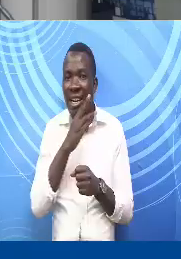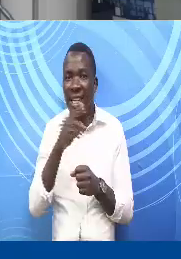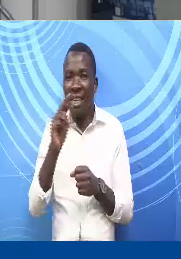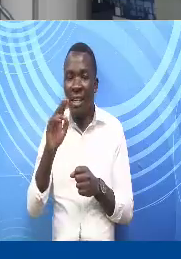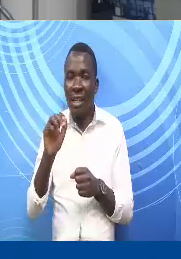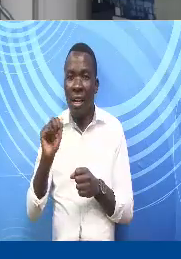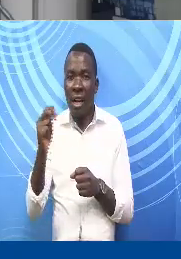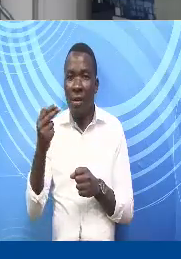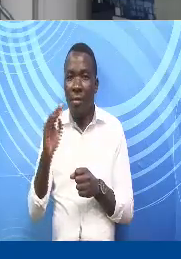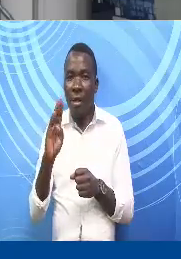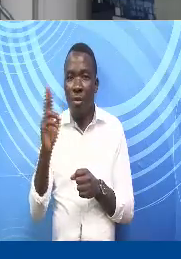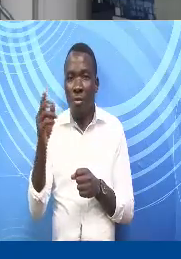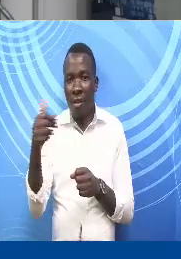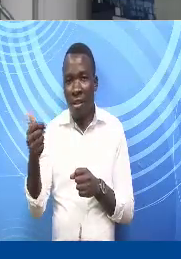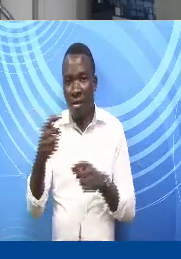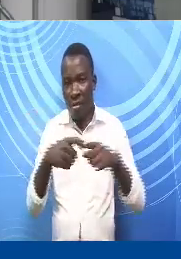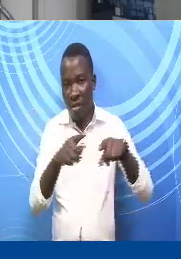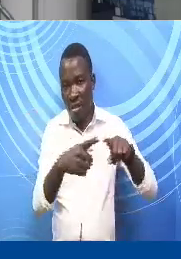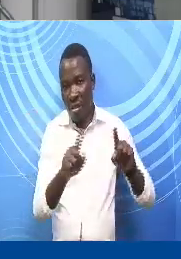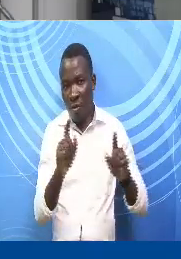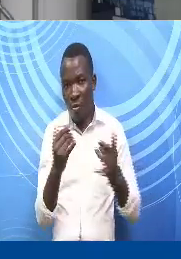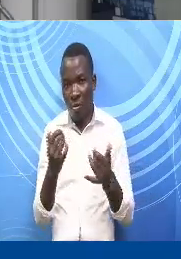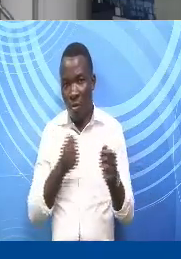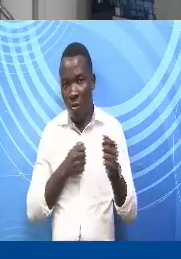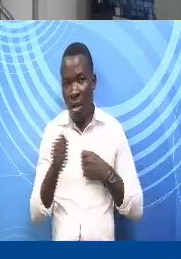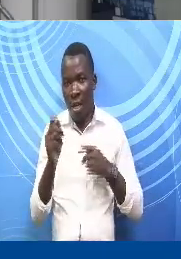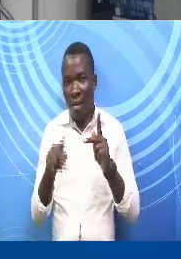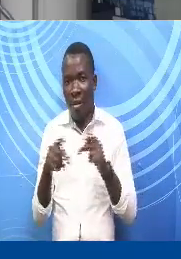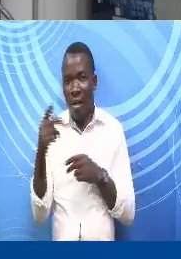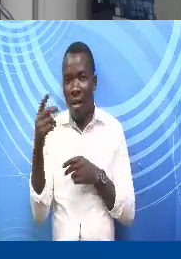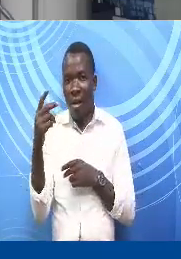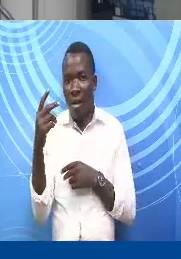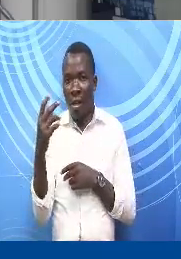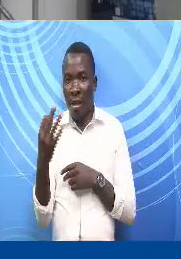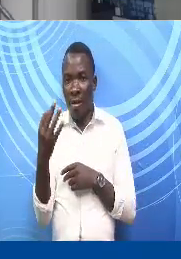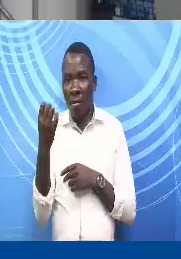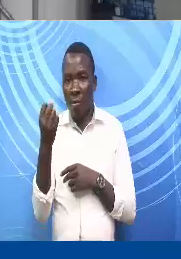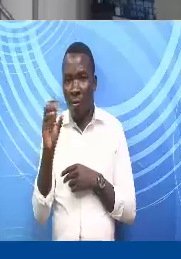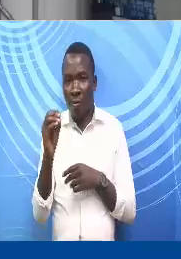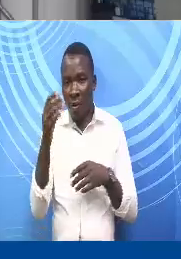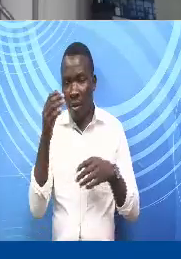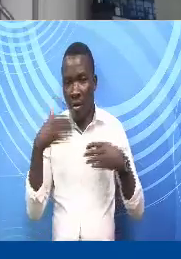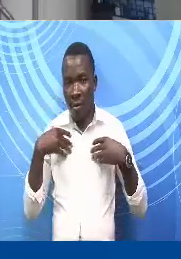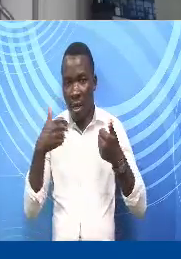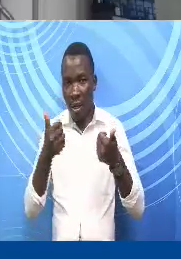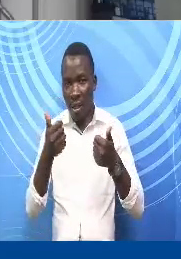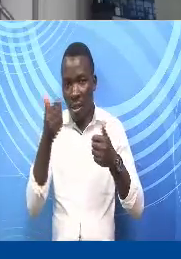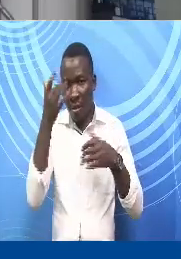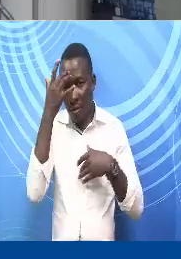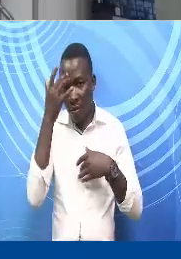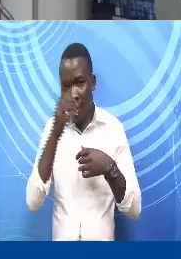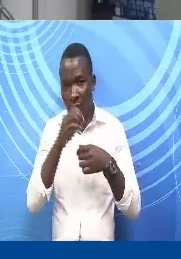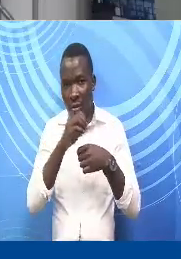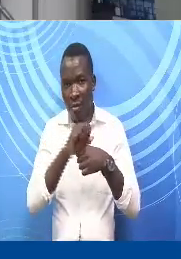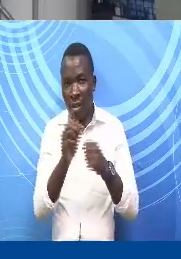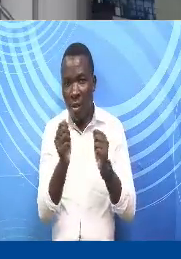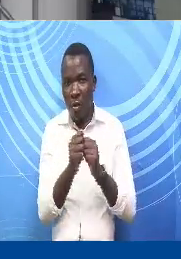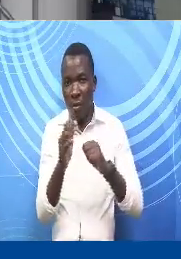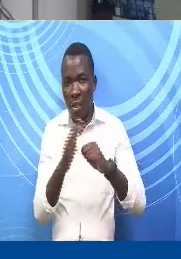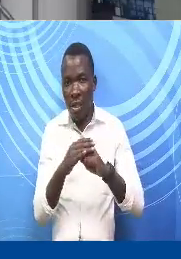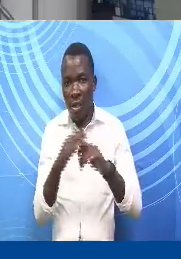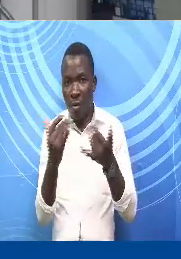Rutsiro uyu munsi kandi mu Rwanda abantu bagera kuri 350 bakize icyorezo cya COVID-19 kuri